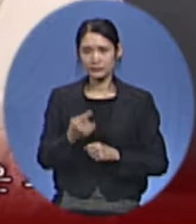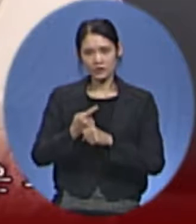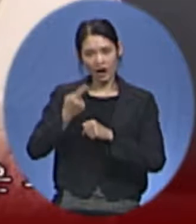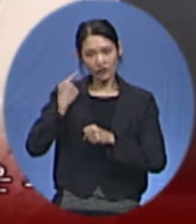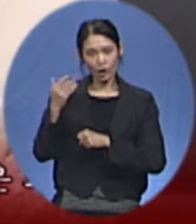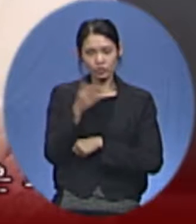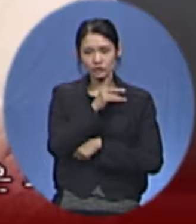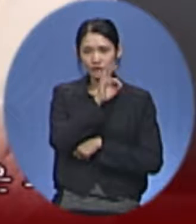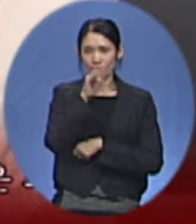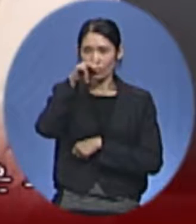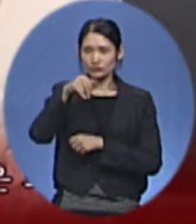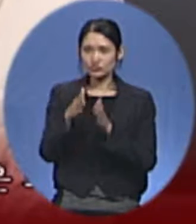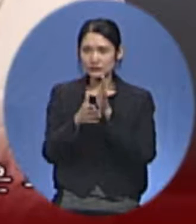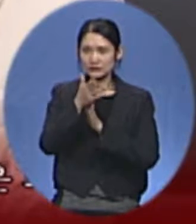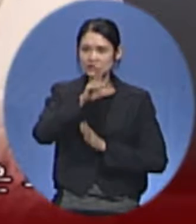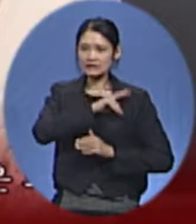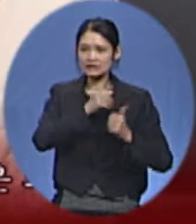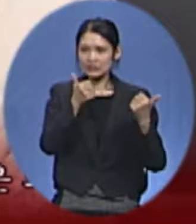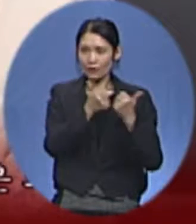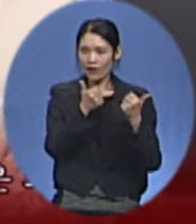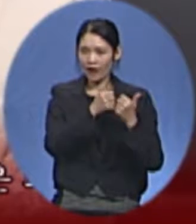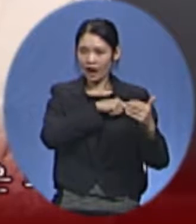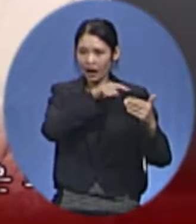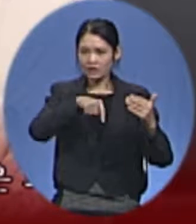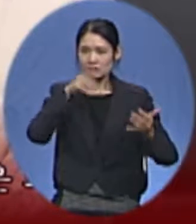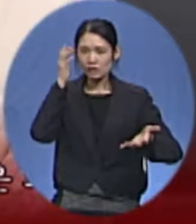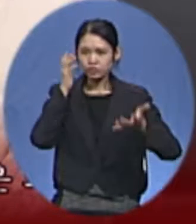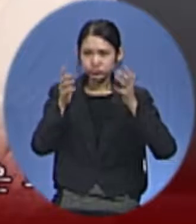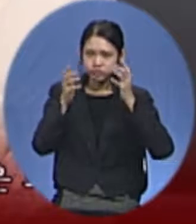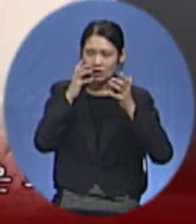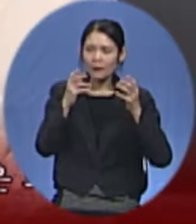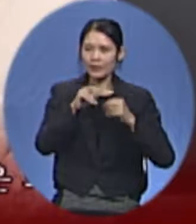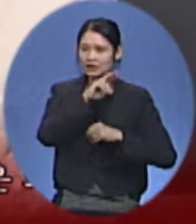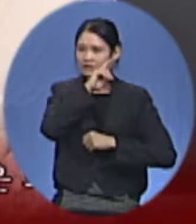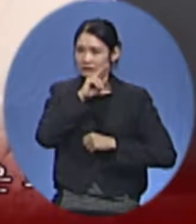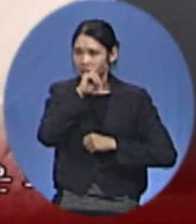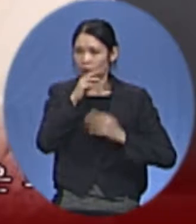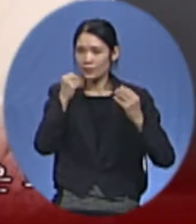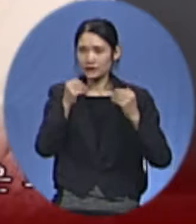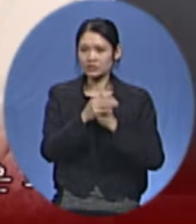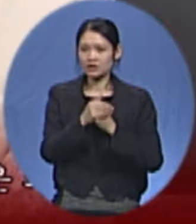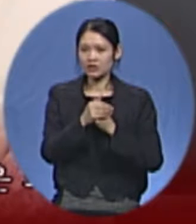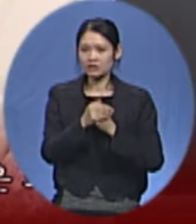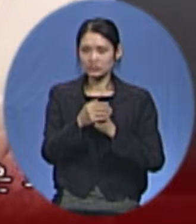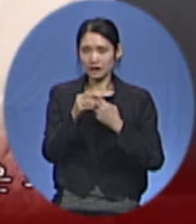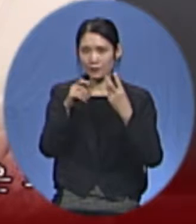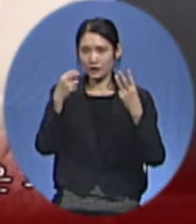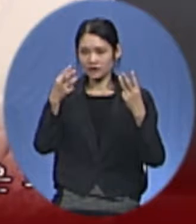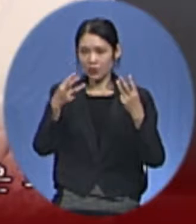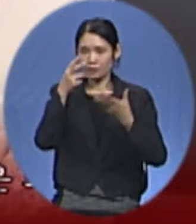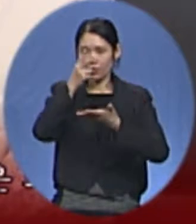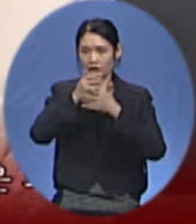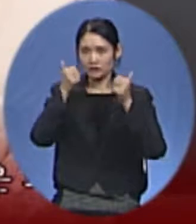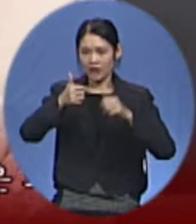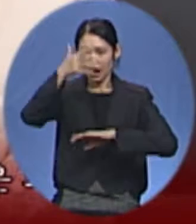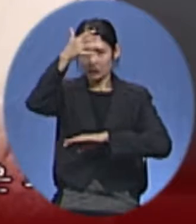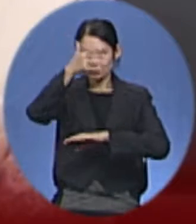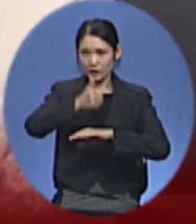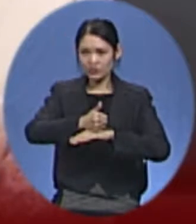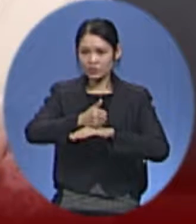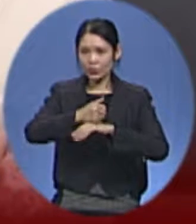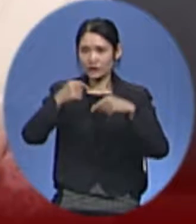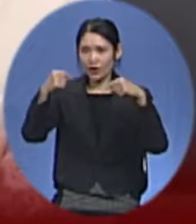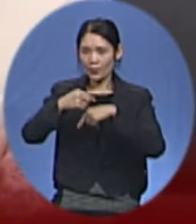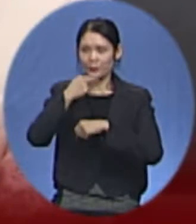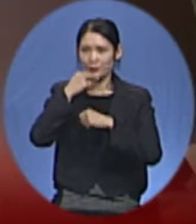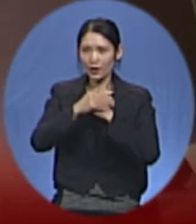지난해부터 여수시의회 안팎을 다소 좀 소란스럽게 만들었던 많은 의혹들이 지난 3일 법원에서 최종 무혐의 판결을 받았습니다.